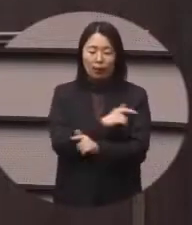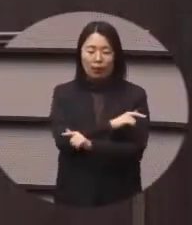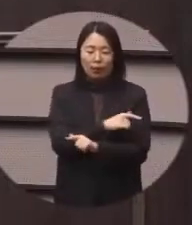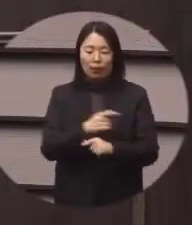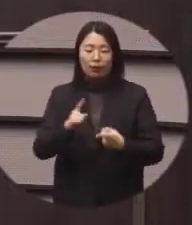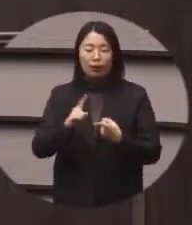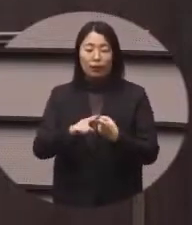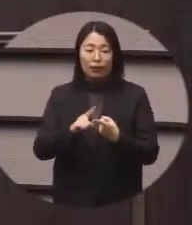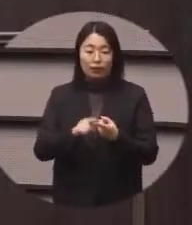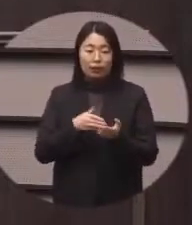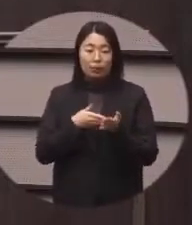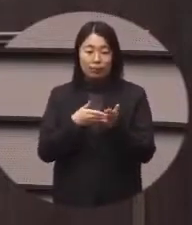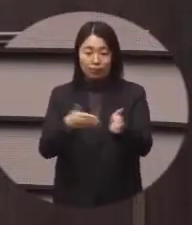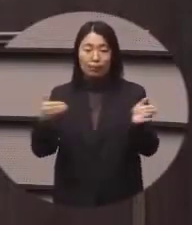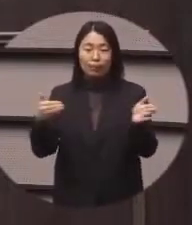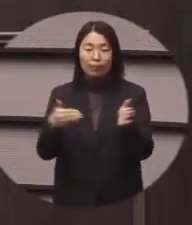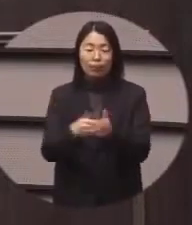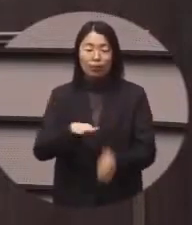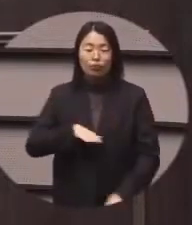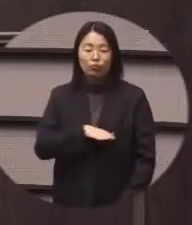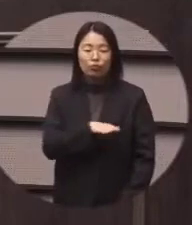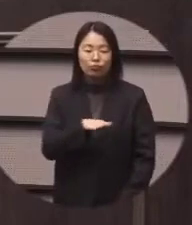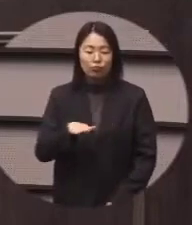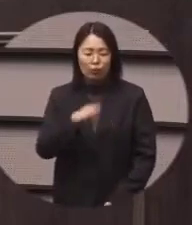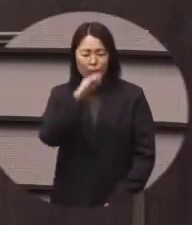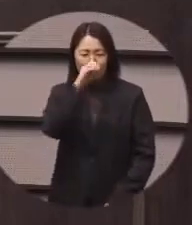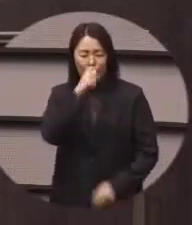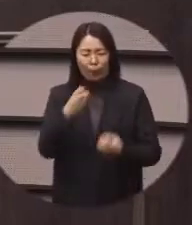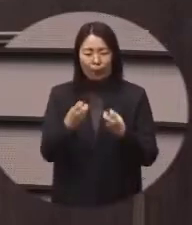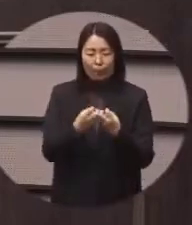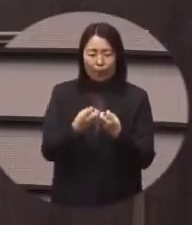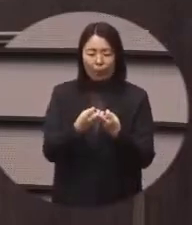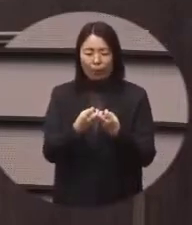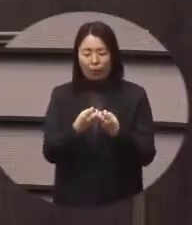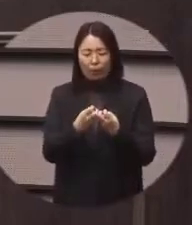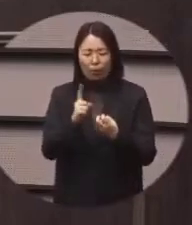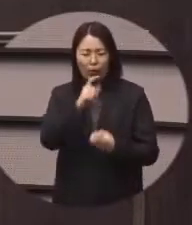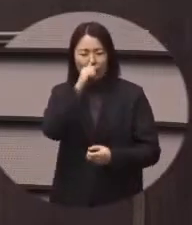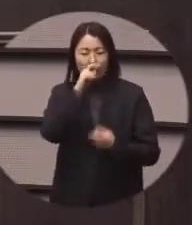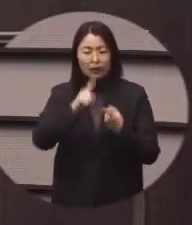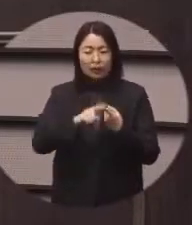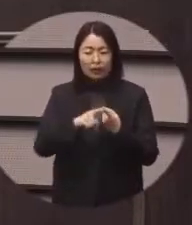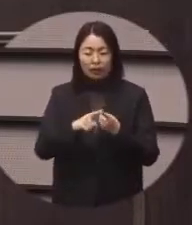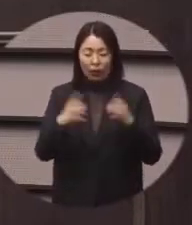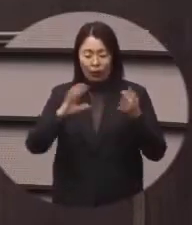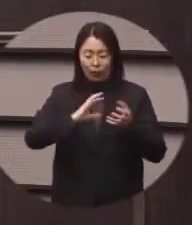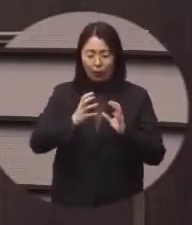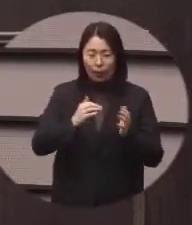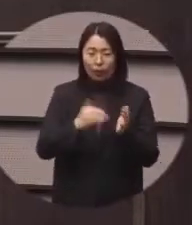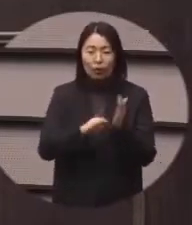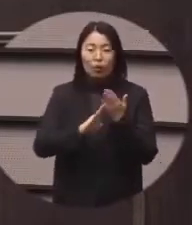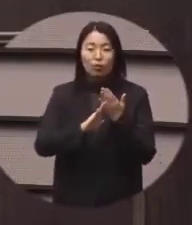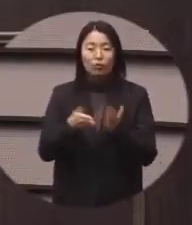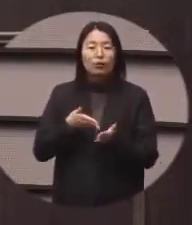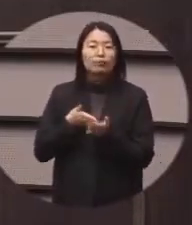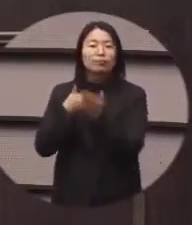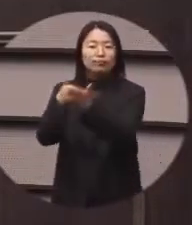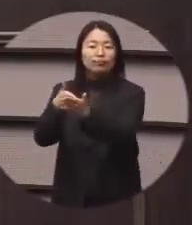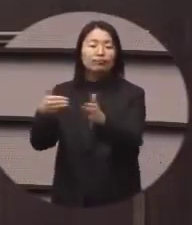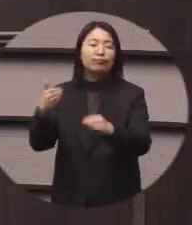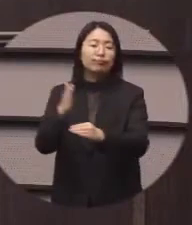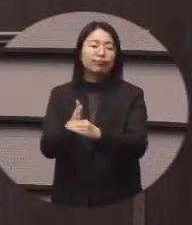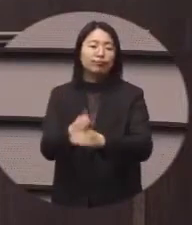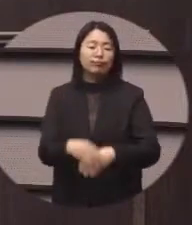한강포럼을 발족하여 우리는 합리적인 대안을 제시하며 정부와 국회에 당당히 개선을 요구하고